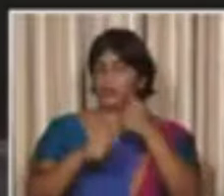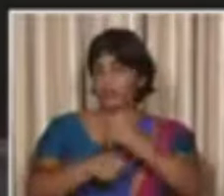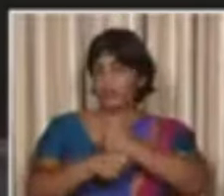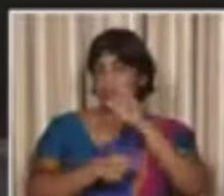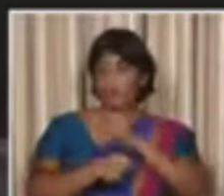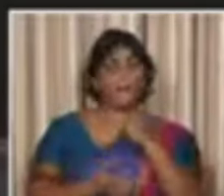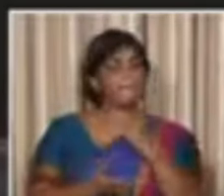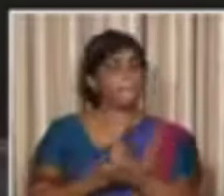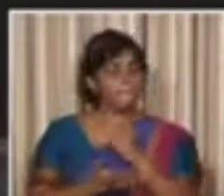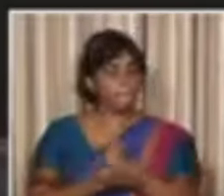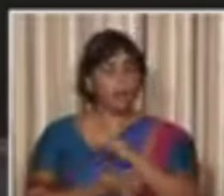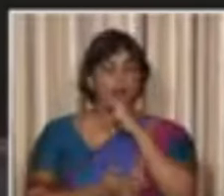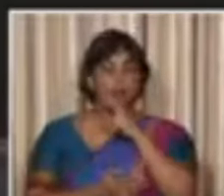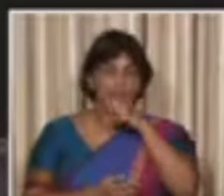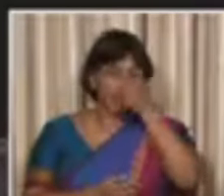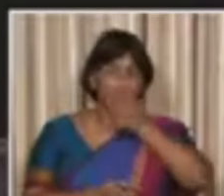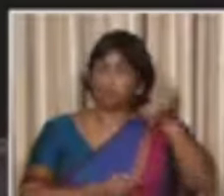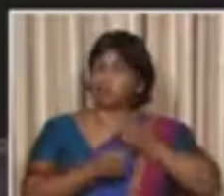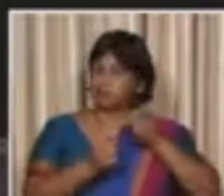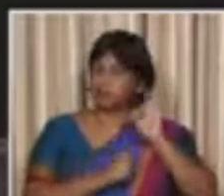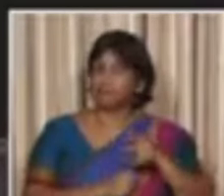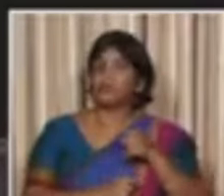මහ බැංකුව මහ දවල් මංකොල්ල කෑව කියලා